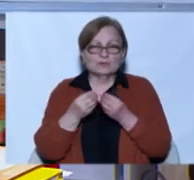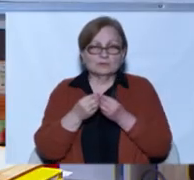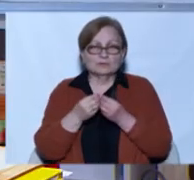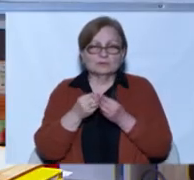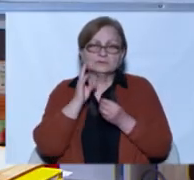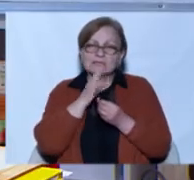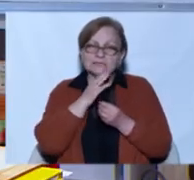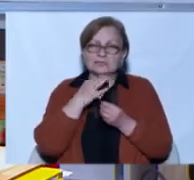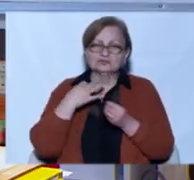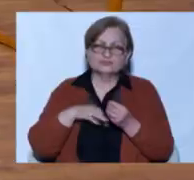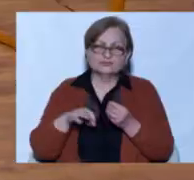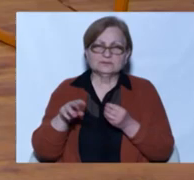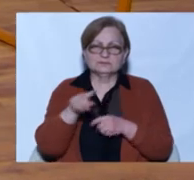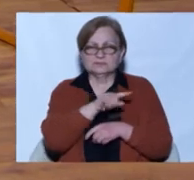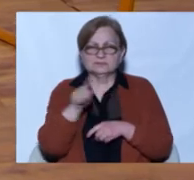დედისა და შვილის სიყვარულია